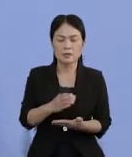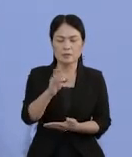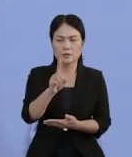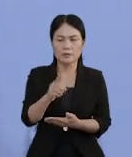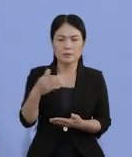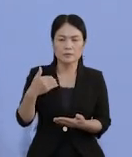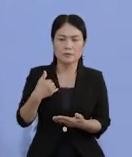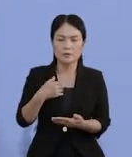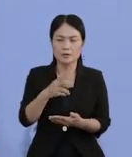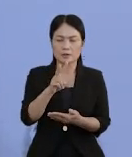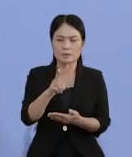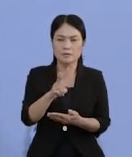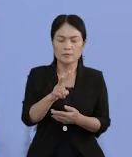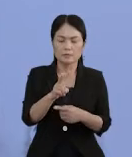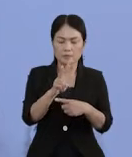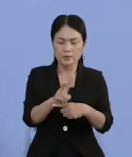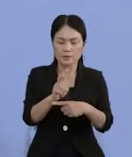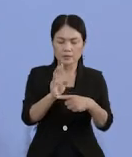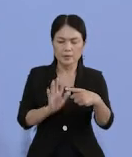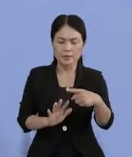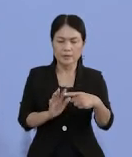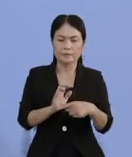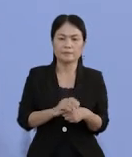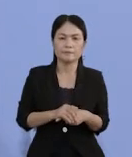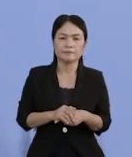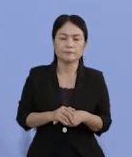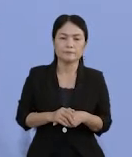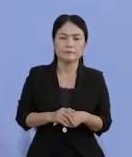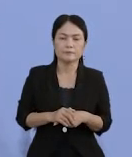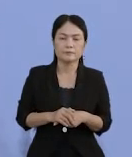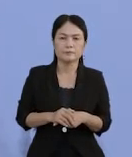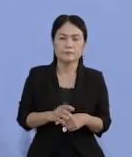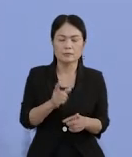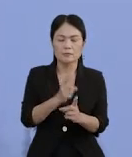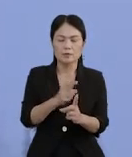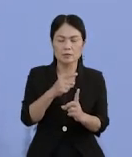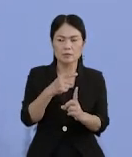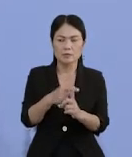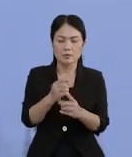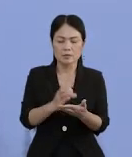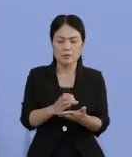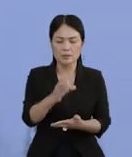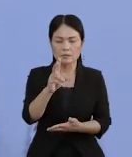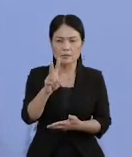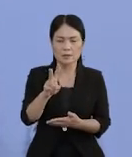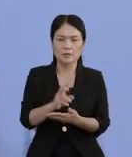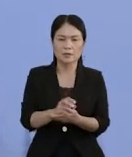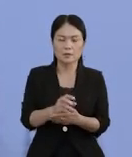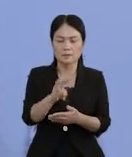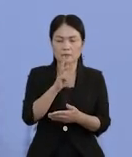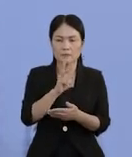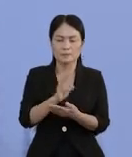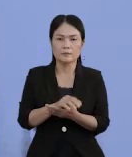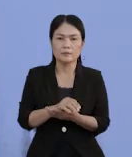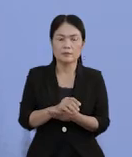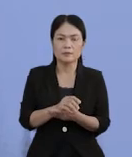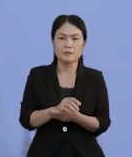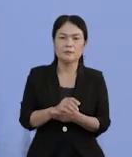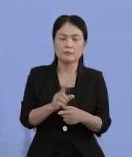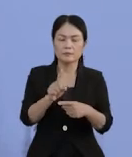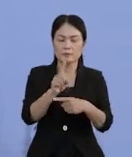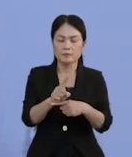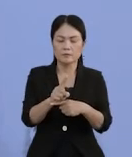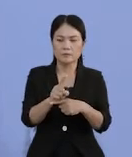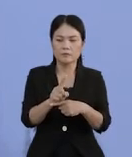miên pì phịa prám chẳng dương trực bột cho mùi nông cầm bông tì pí miên tức mùi